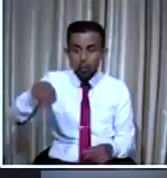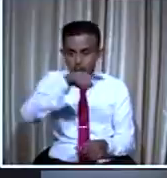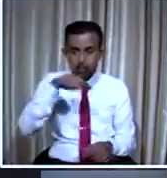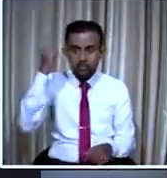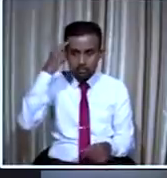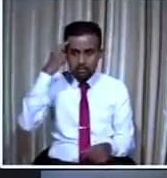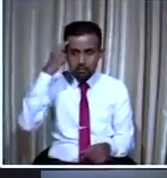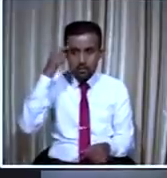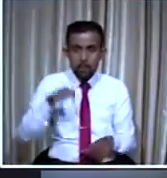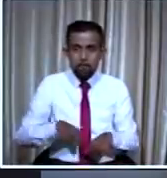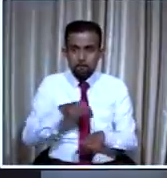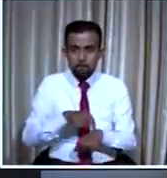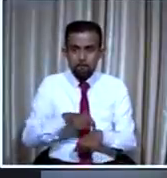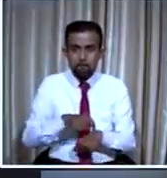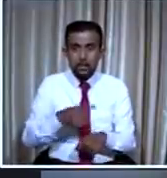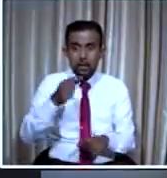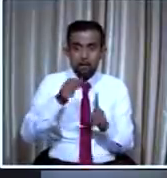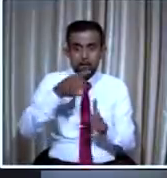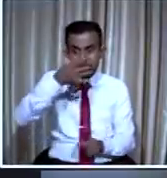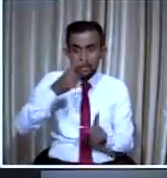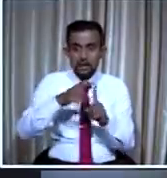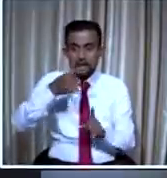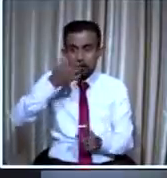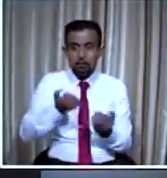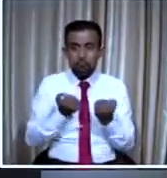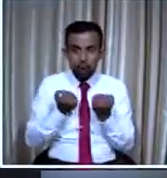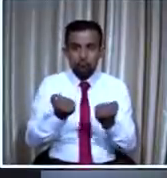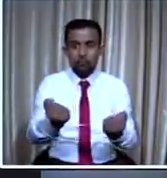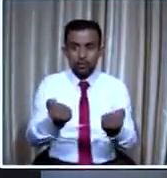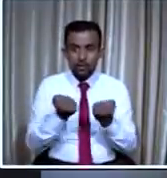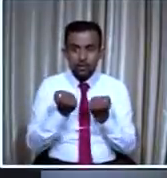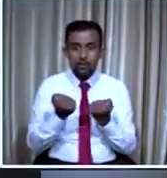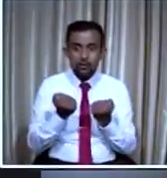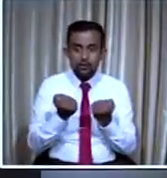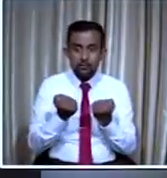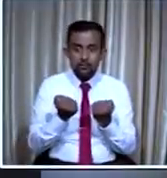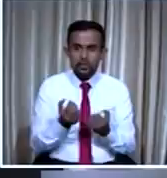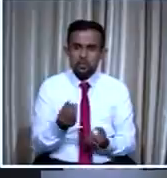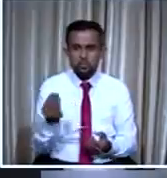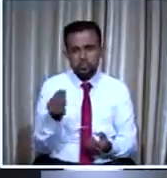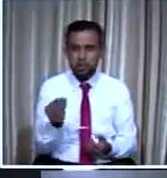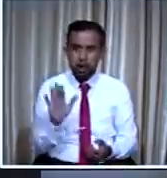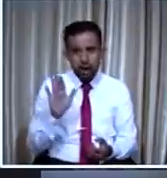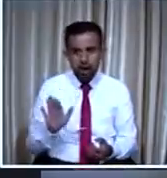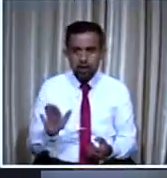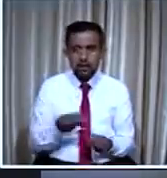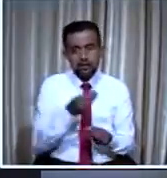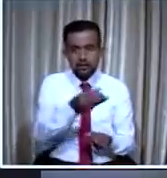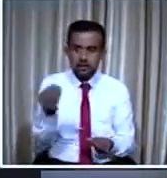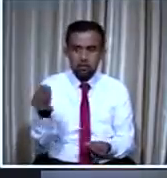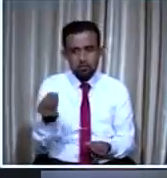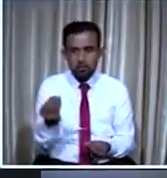දන්නවා මේ වෙනකොට මේ පෙට්‍රල් ඩීසල් ප්‍රවාහණය කරනවා ඒක කිසියම් අඩුපාඩු තියෙනමයි බෙදා